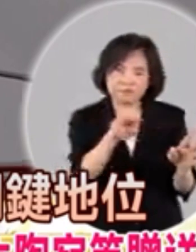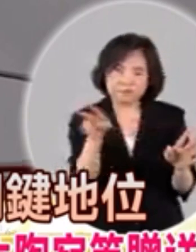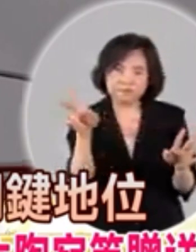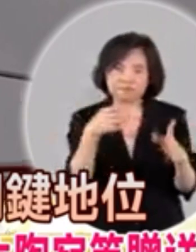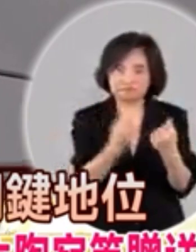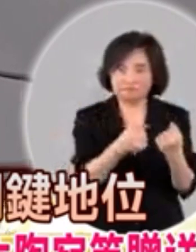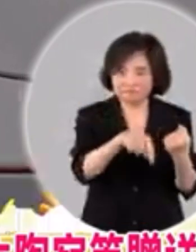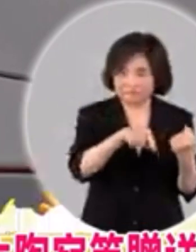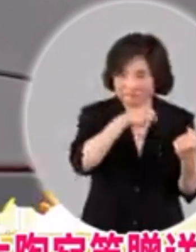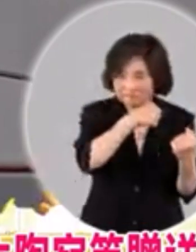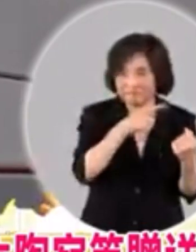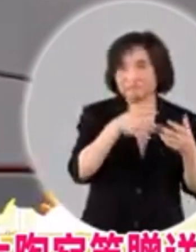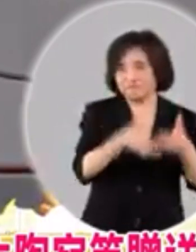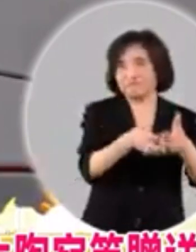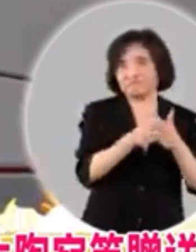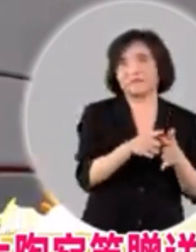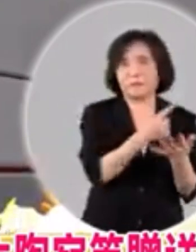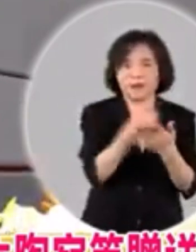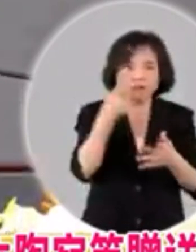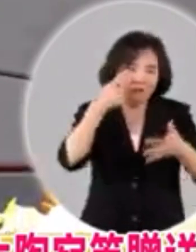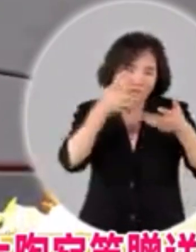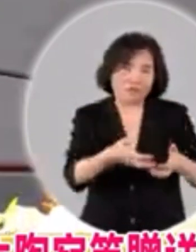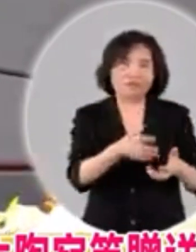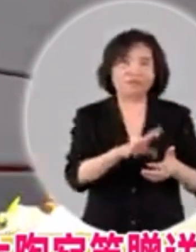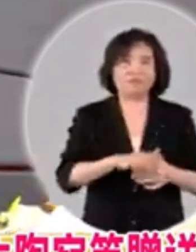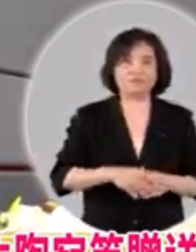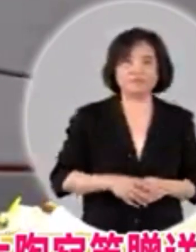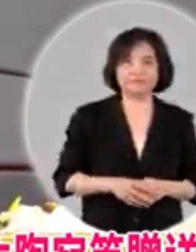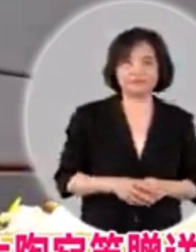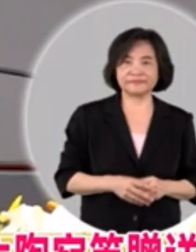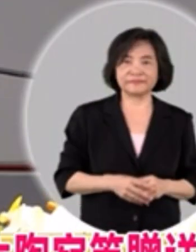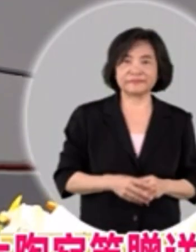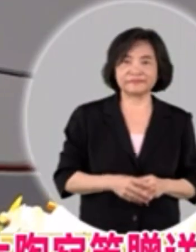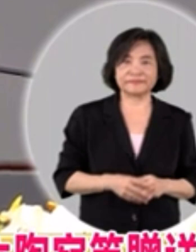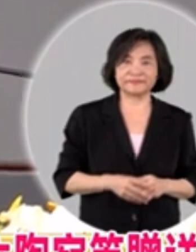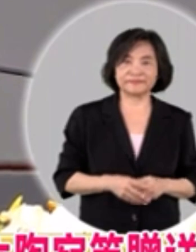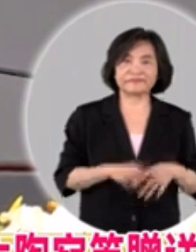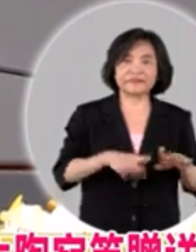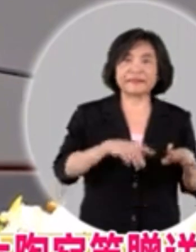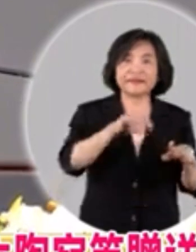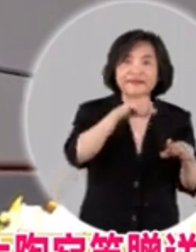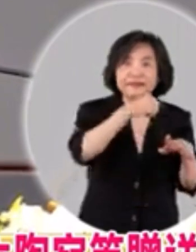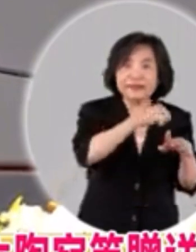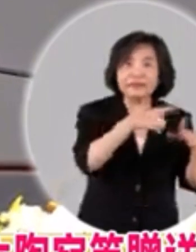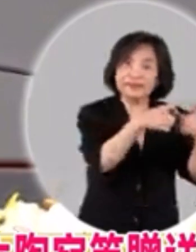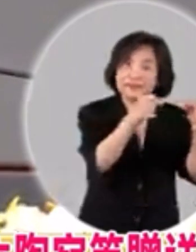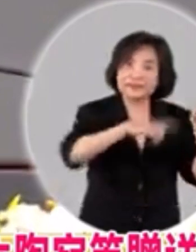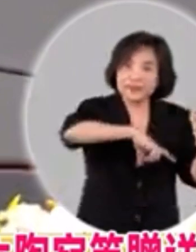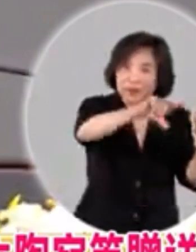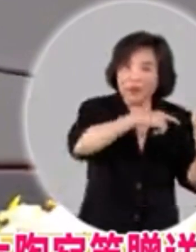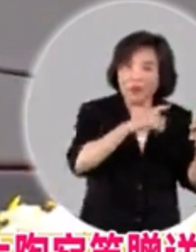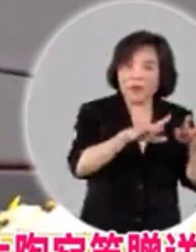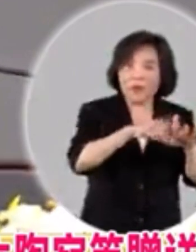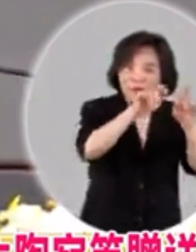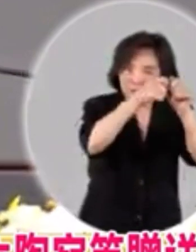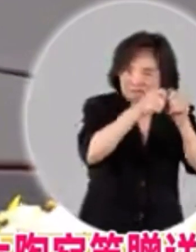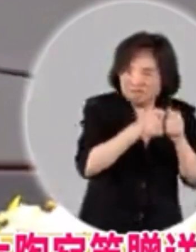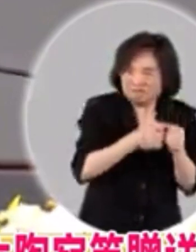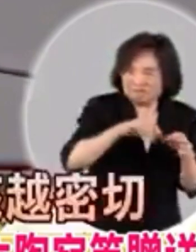位再次受到了瞩目。台日关系持续深化，